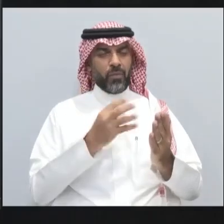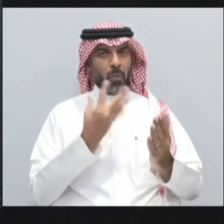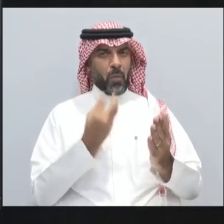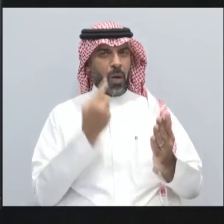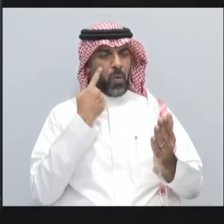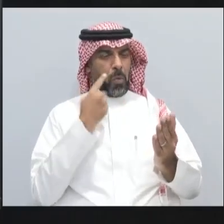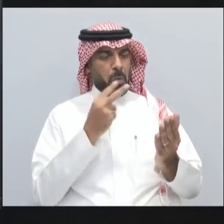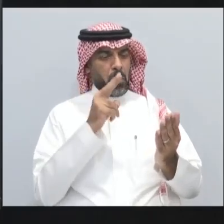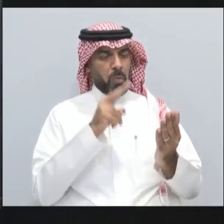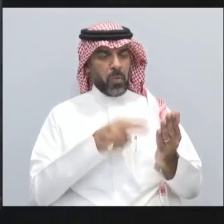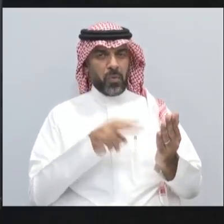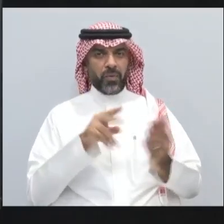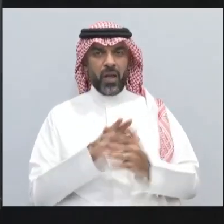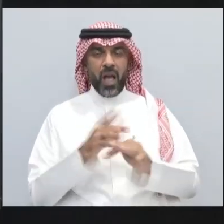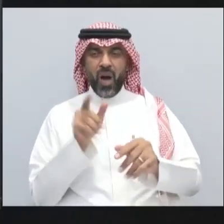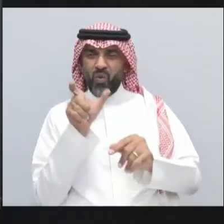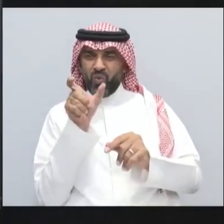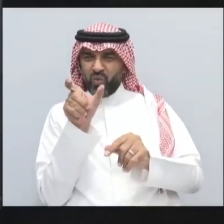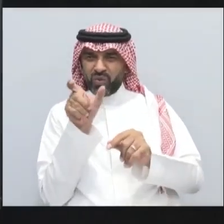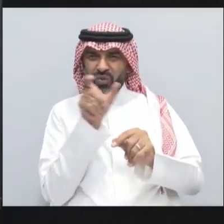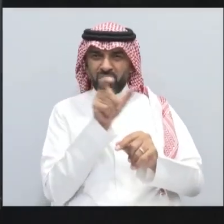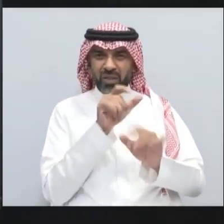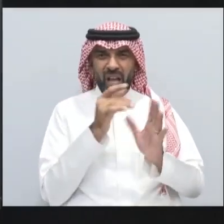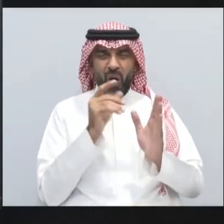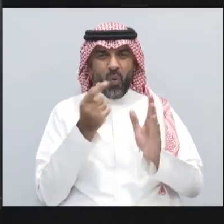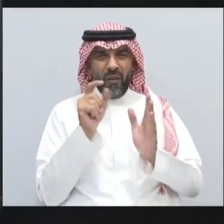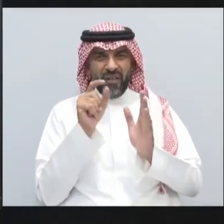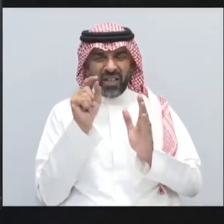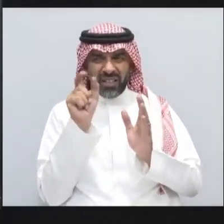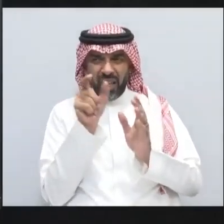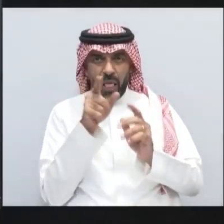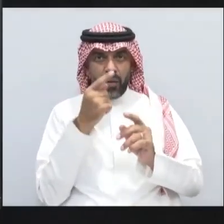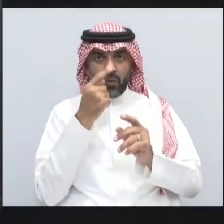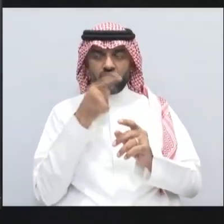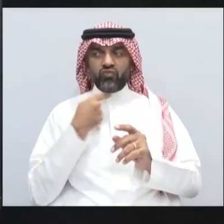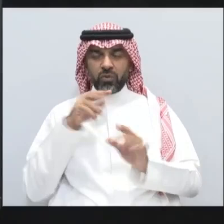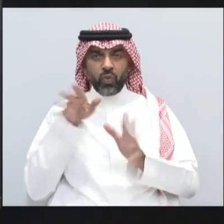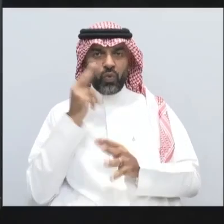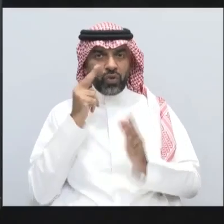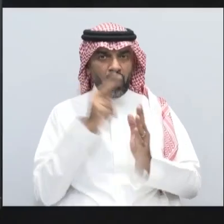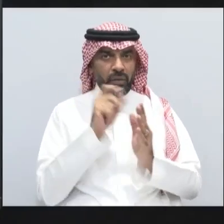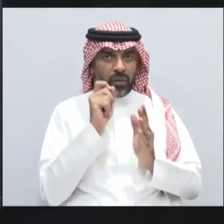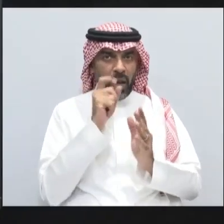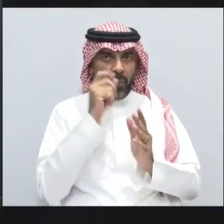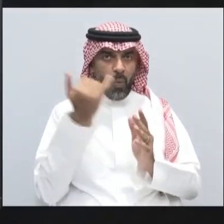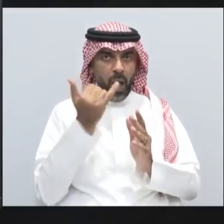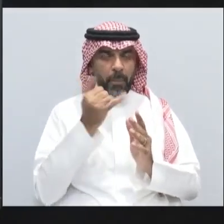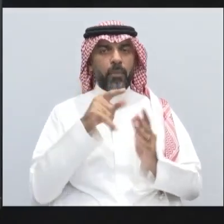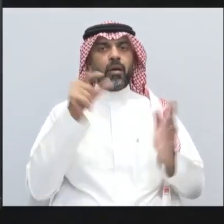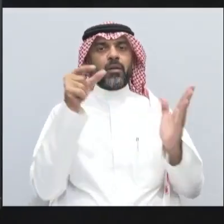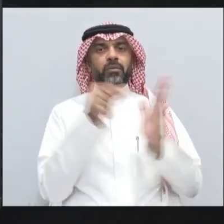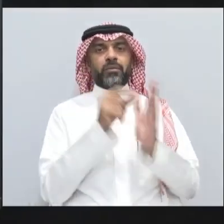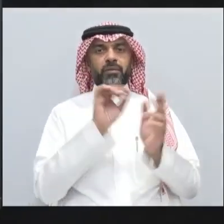بالتركيز على نقاط معينه او اجزاء معينه نقوم باستخدام الحدود والتضليل طيب كيف نقوم